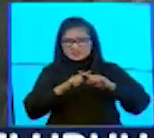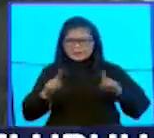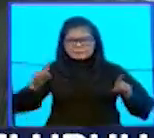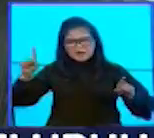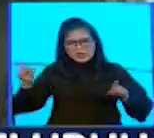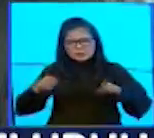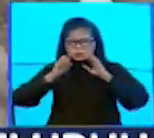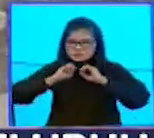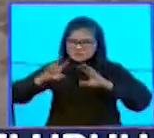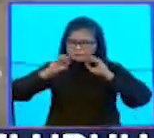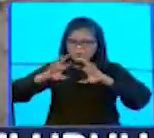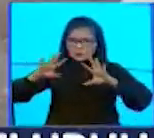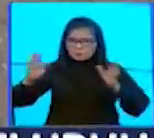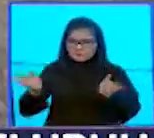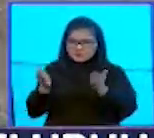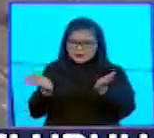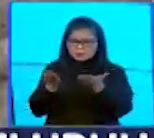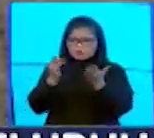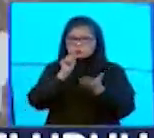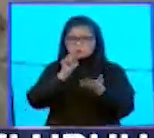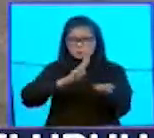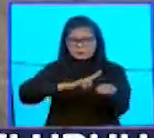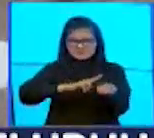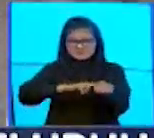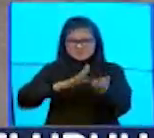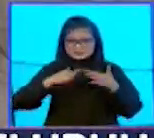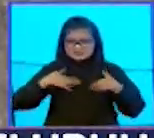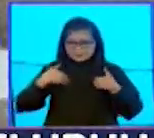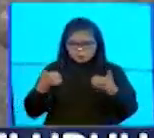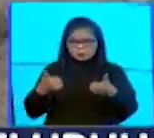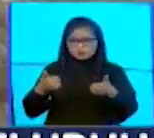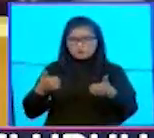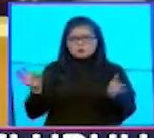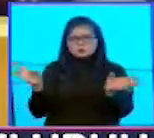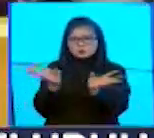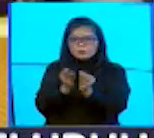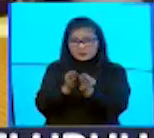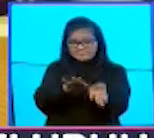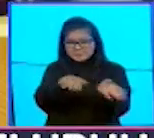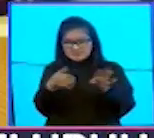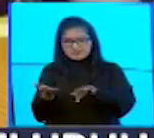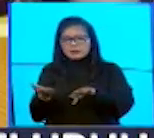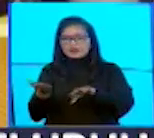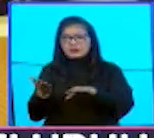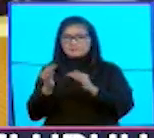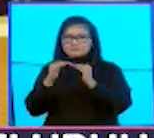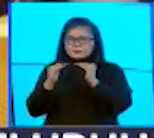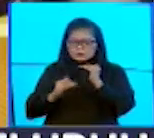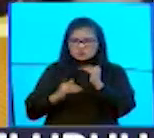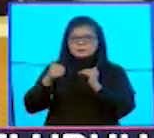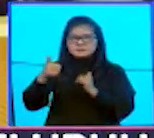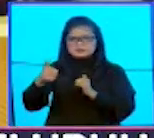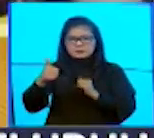kuratif untuk menyembuhkan pasien COVID-19 dan mencegah kasus kematian. Ya. Seolah-olah yang sekarang ini